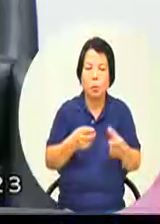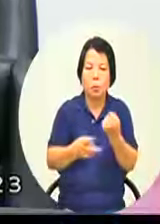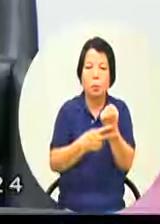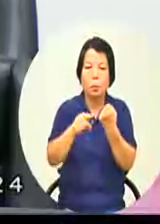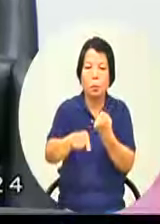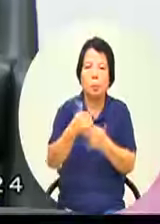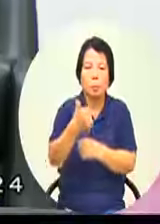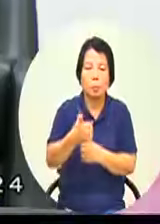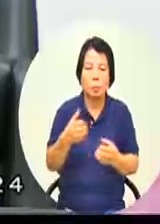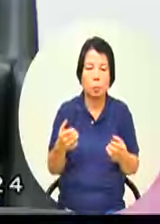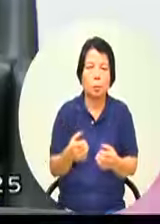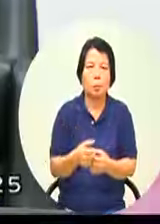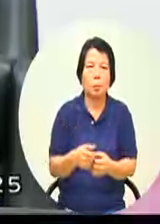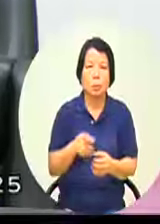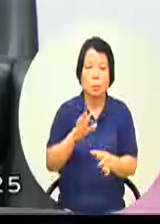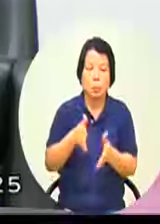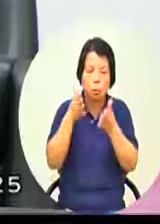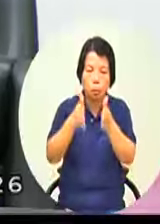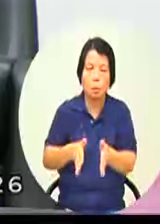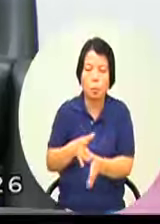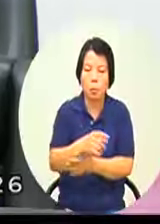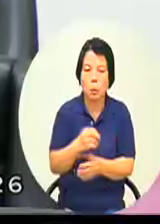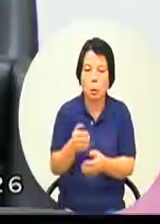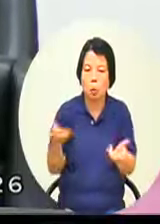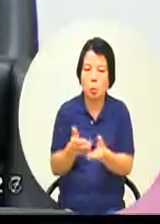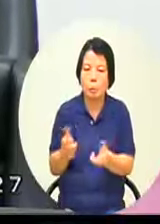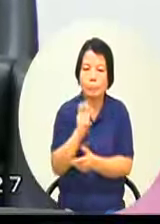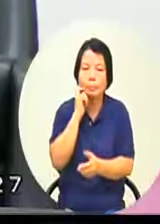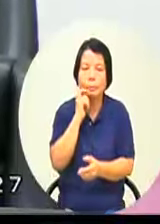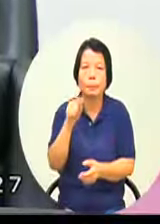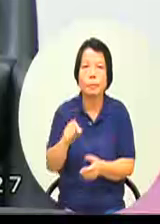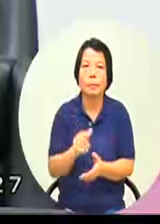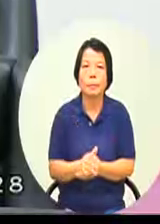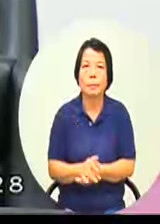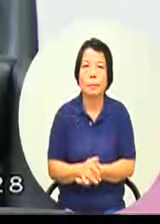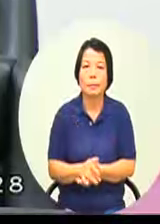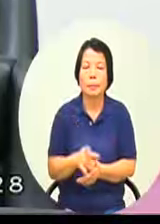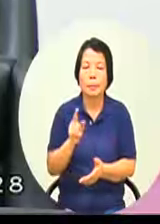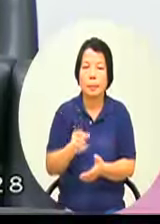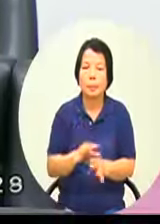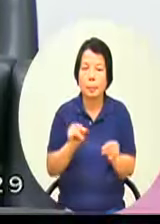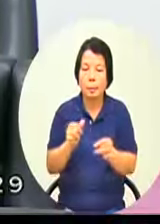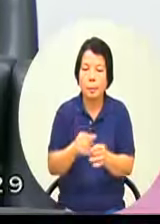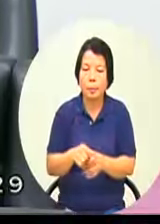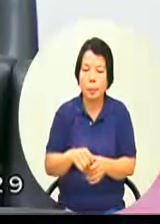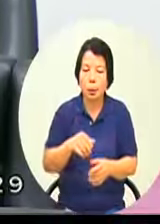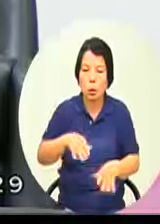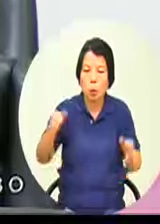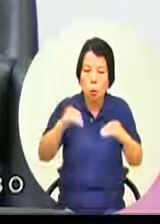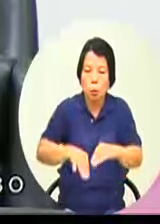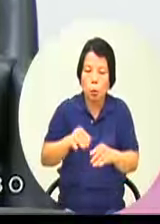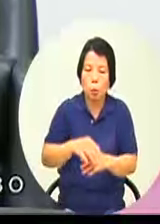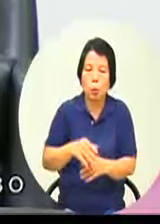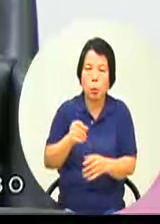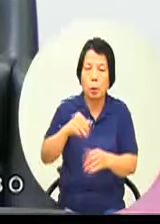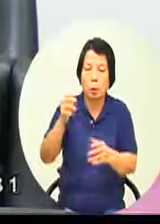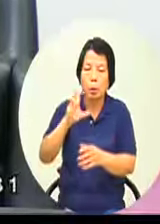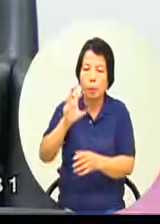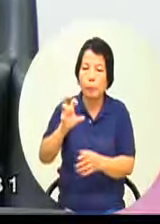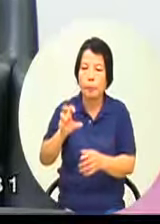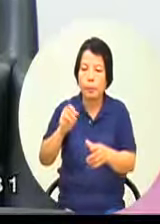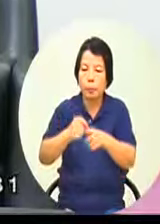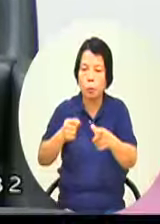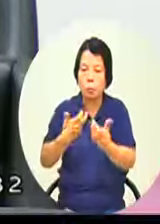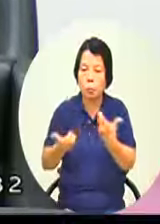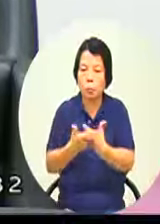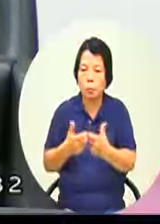但是你一定要针对那些没办法施工的，后面的有低于80公分的这一些很想去做的一个配